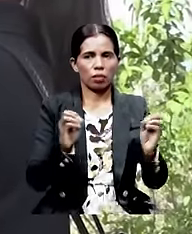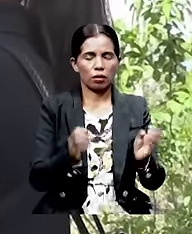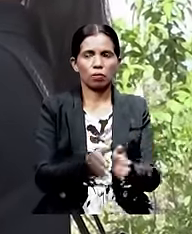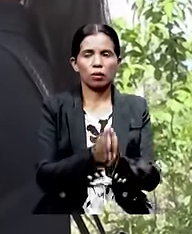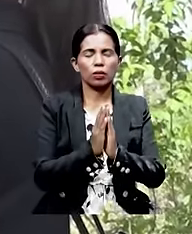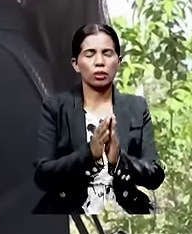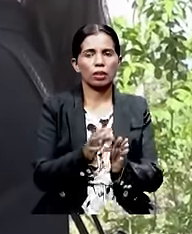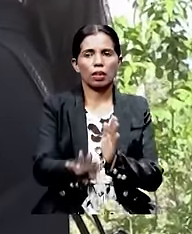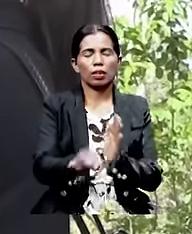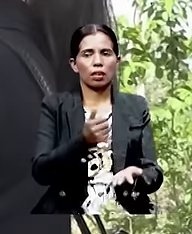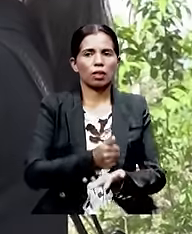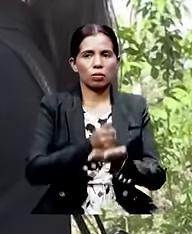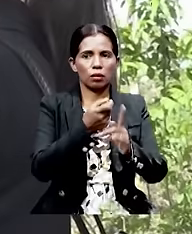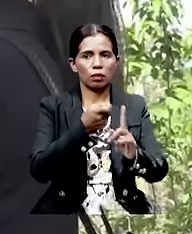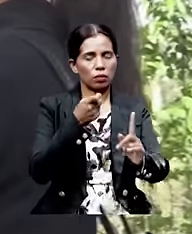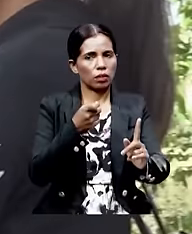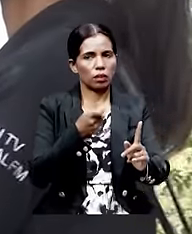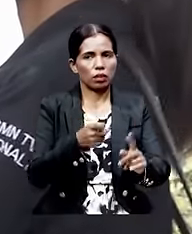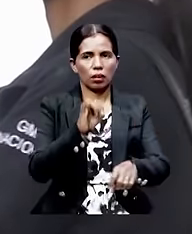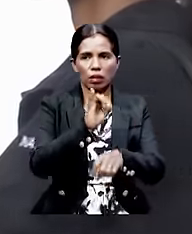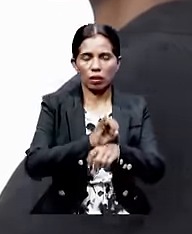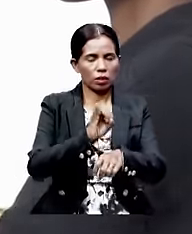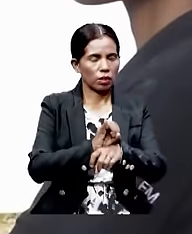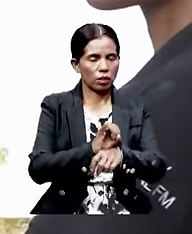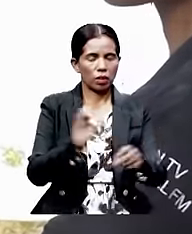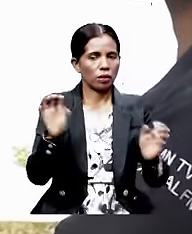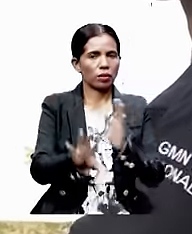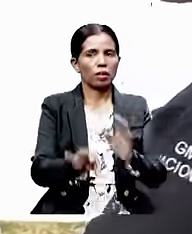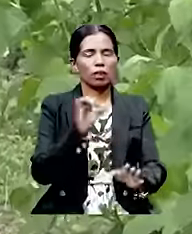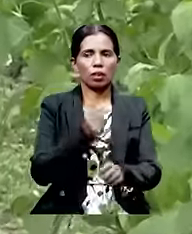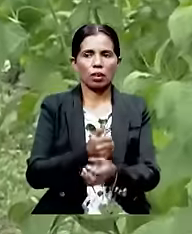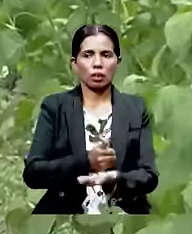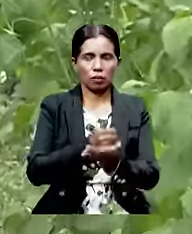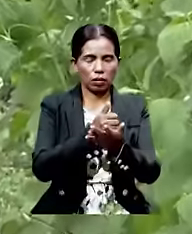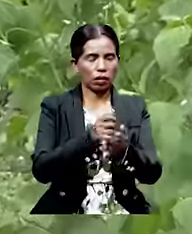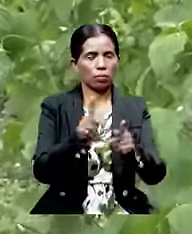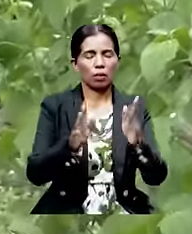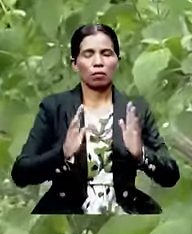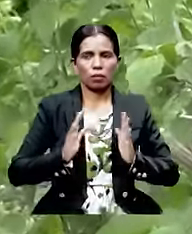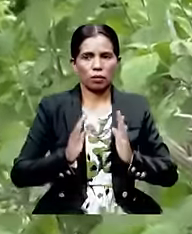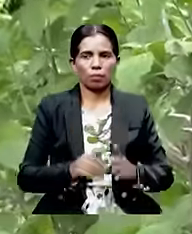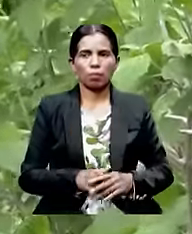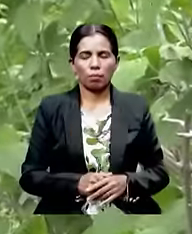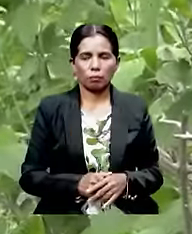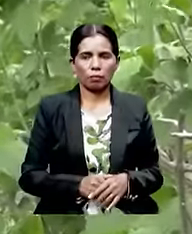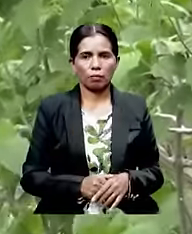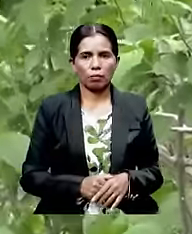ajuda husi igreja ruma, laos hetang ajuda husi bot ruma.